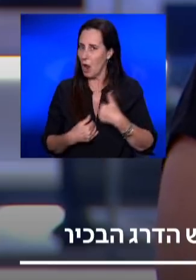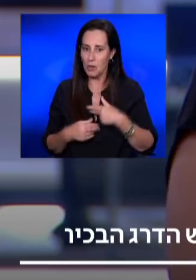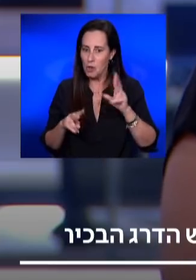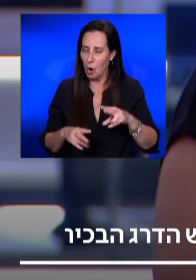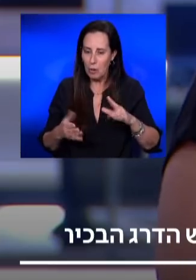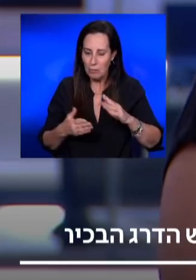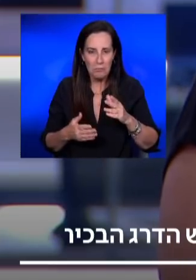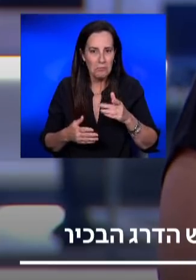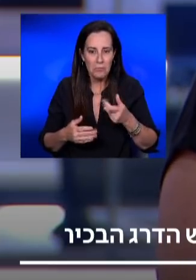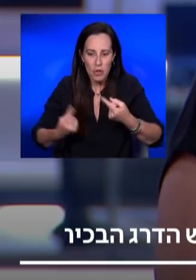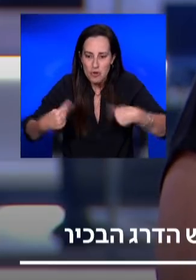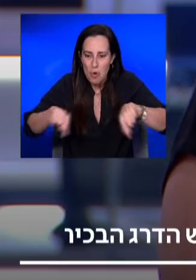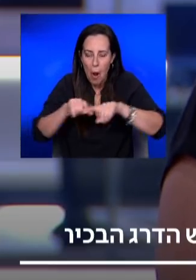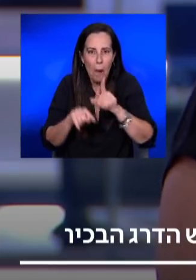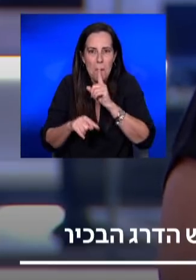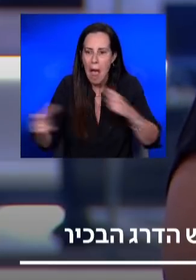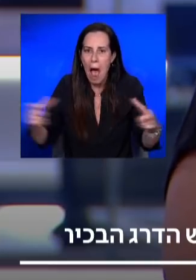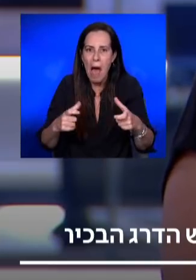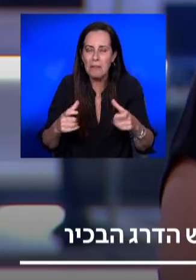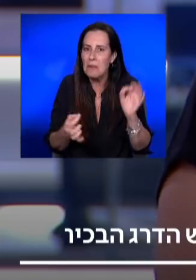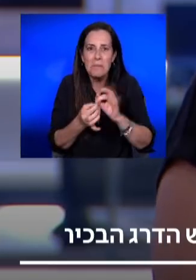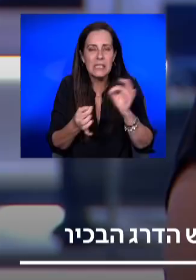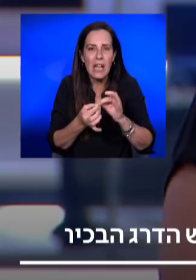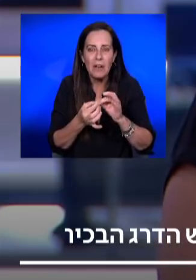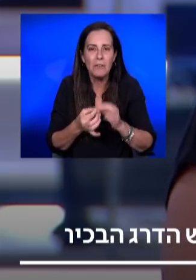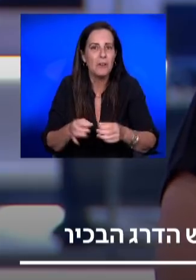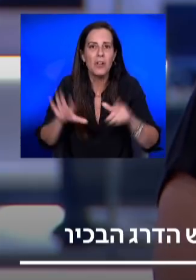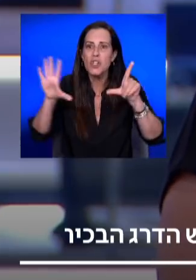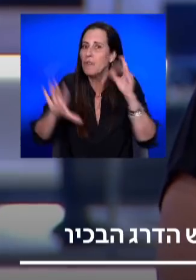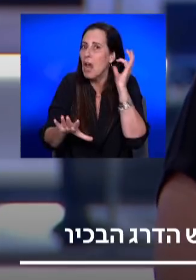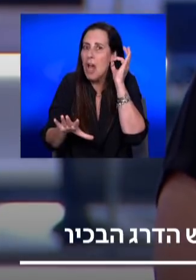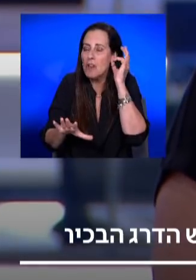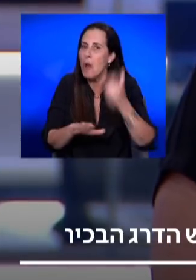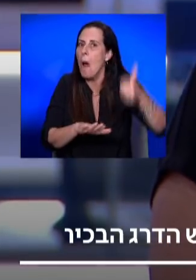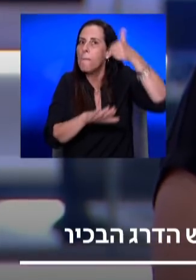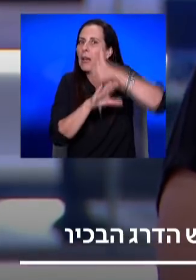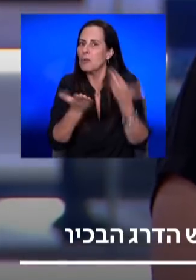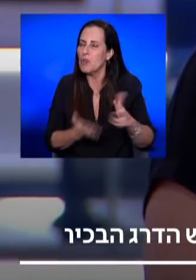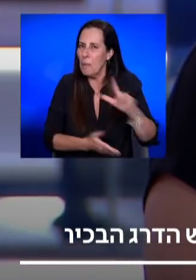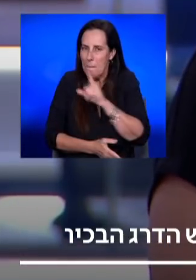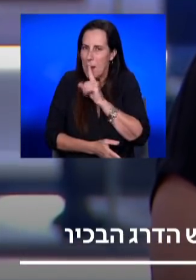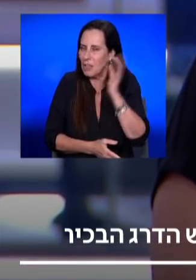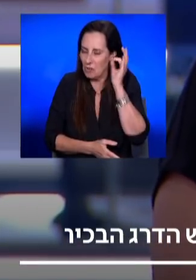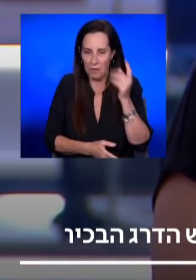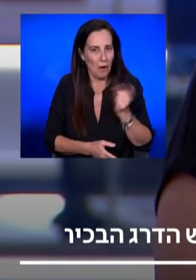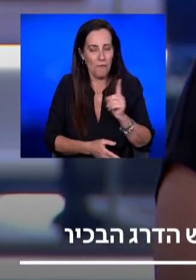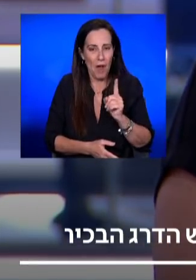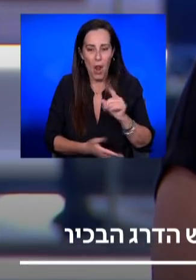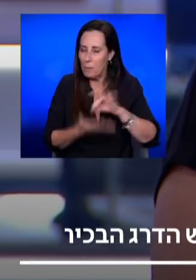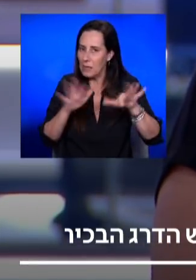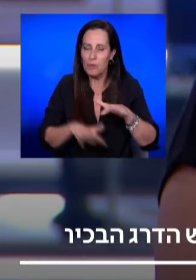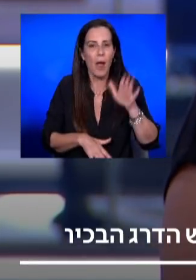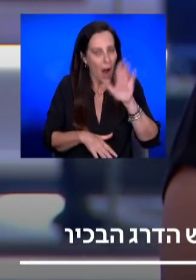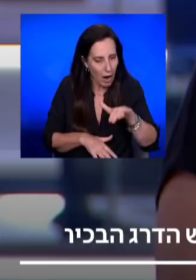להצטופף סביב שולחן מאוד מאוד קטן. בסך הכל 7 נשים מנכ"ליות בשירות הציבורי, ולא רק של משרדי ממשלה, אלא